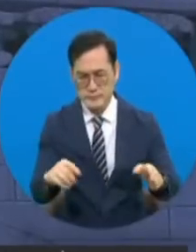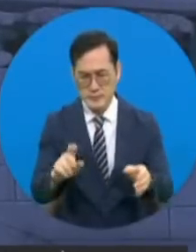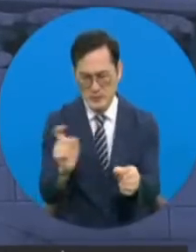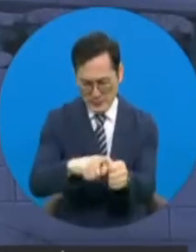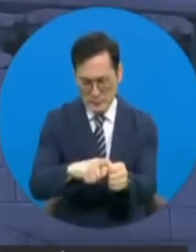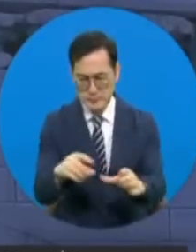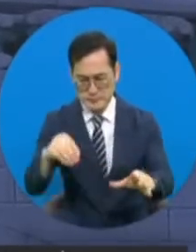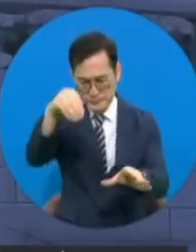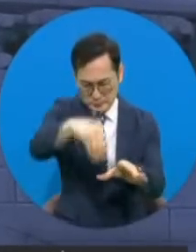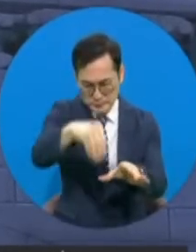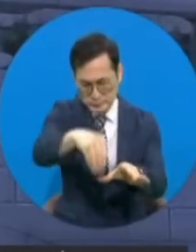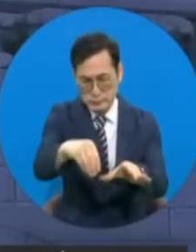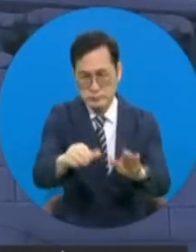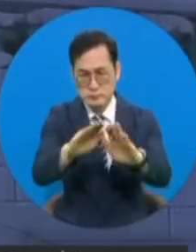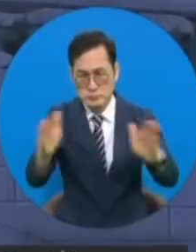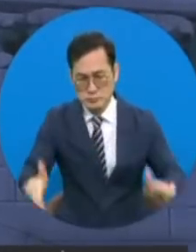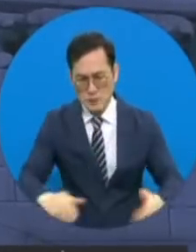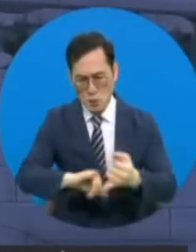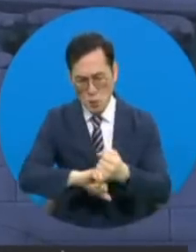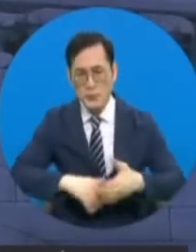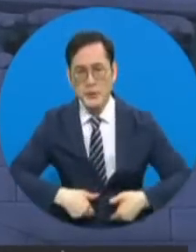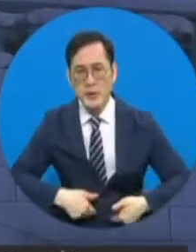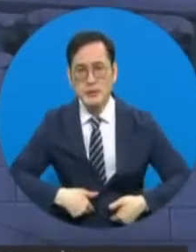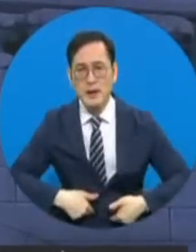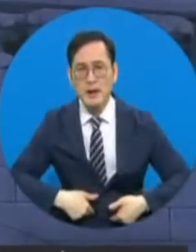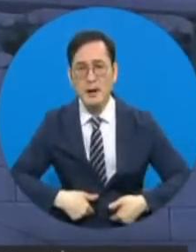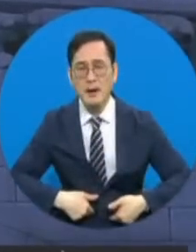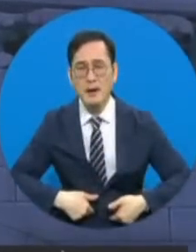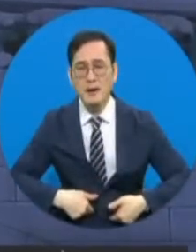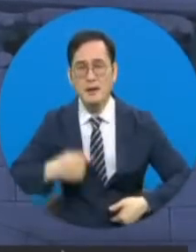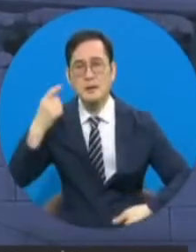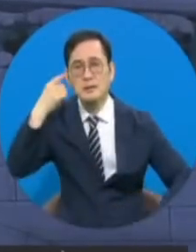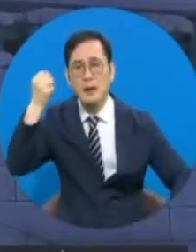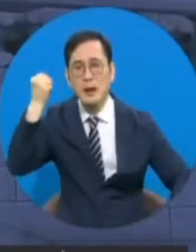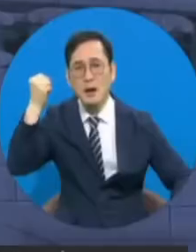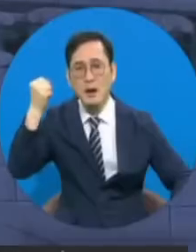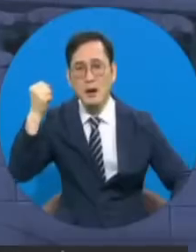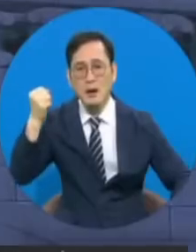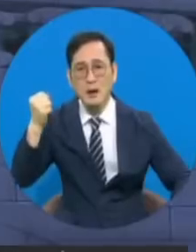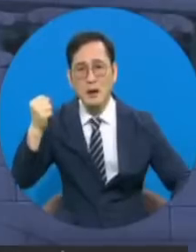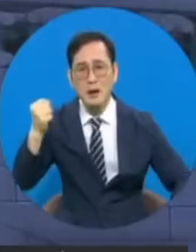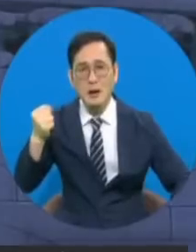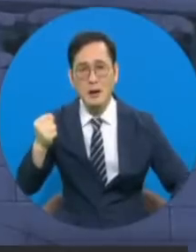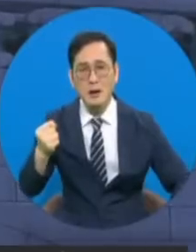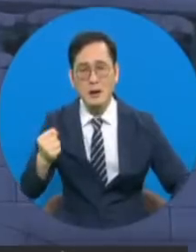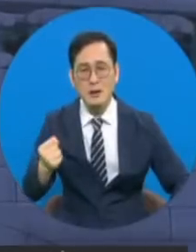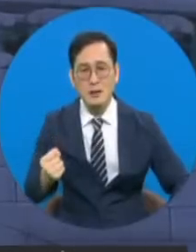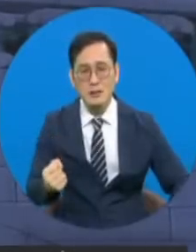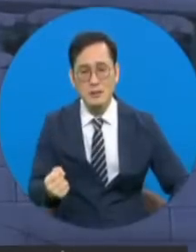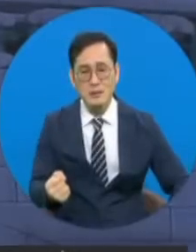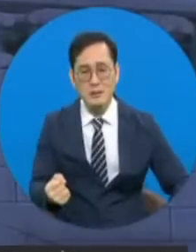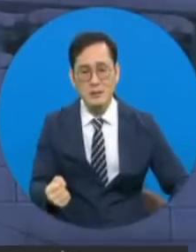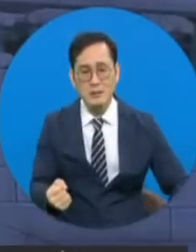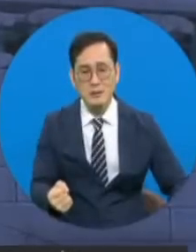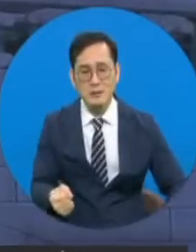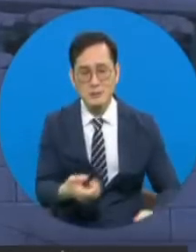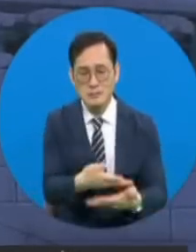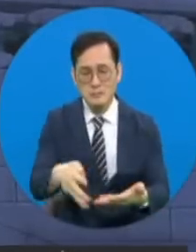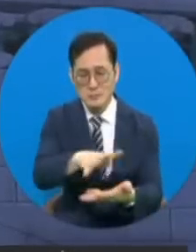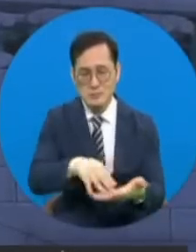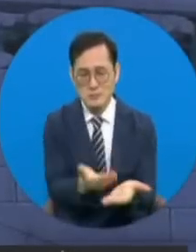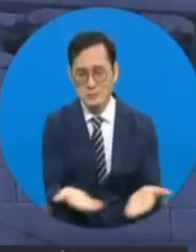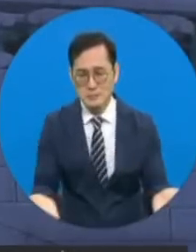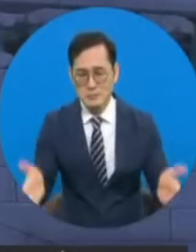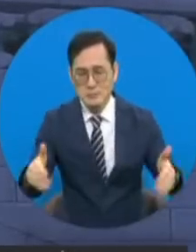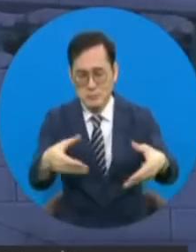엄격하게 지정된 투표함에 담겨서 철저하게 관리되어야 하는지에 대해서 정작 우리 국민들은 잘 알고 있는데 선관위는 그런